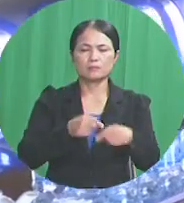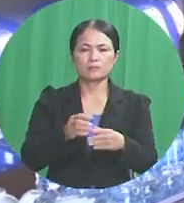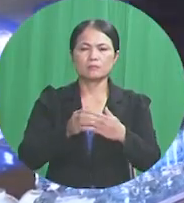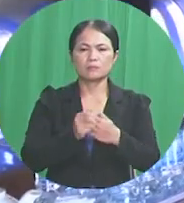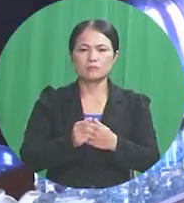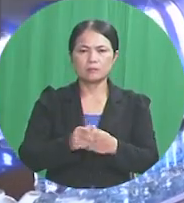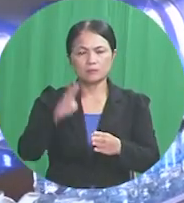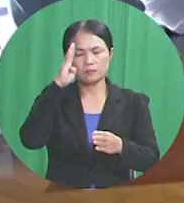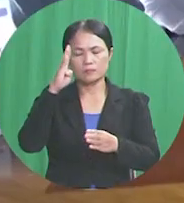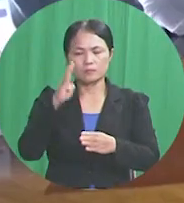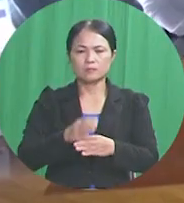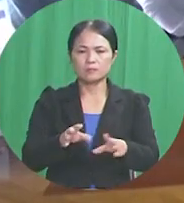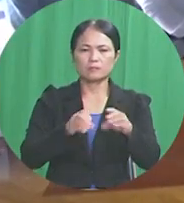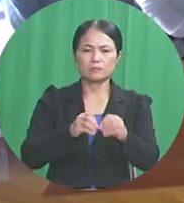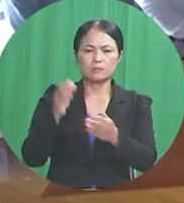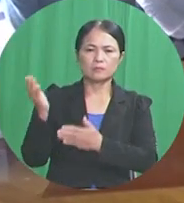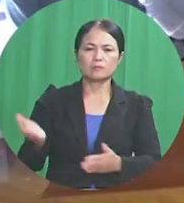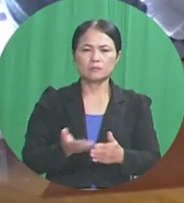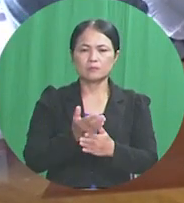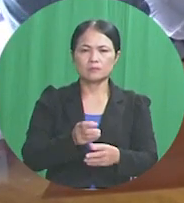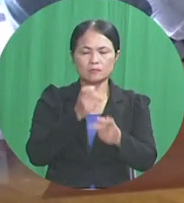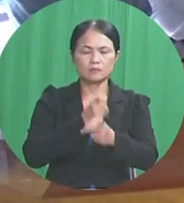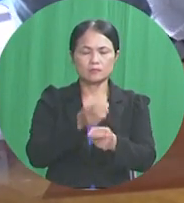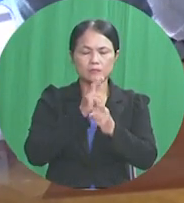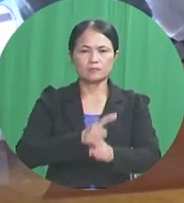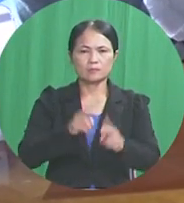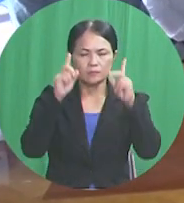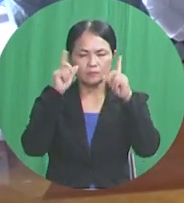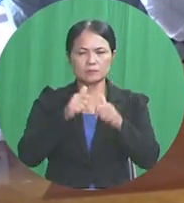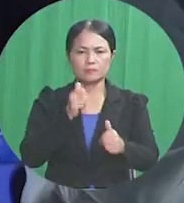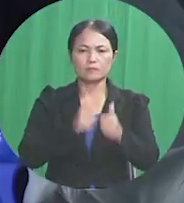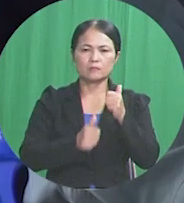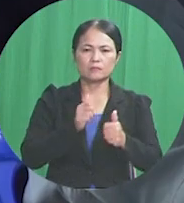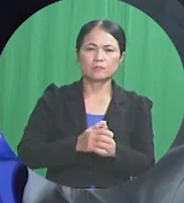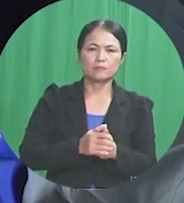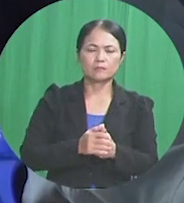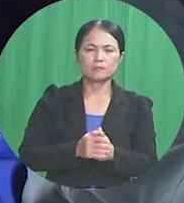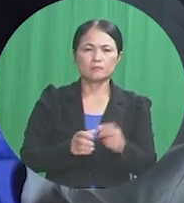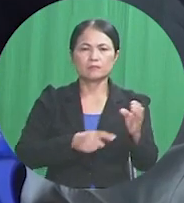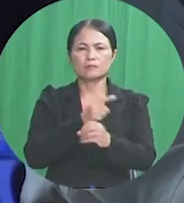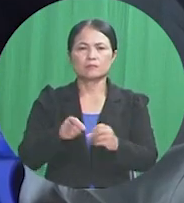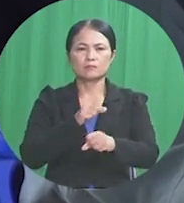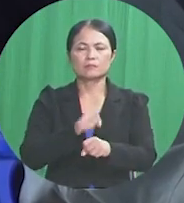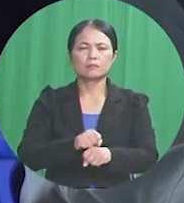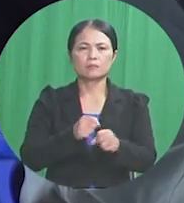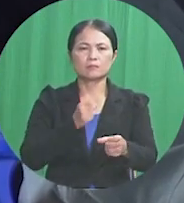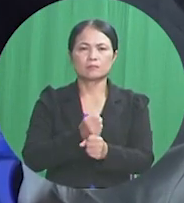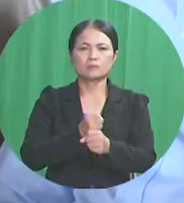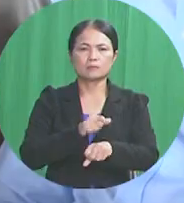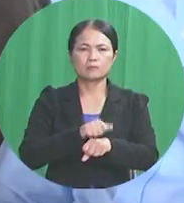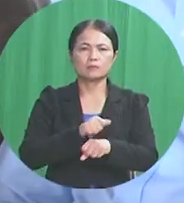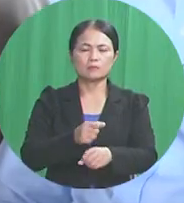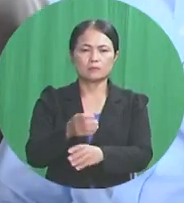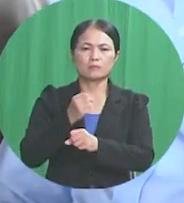น้อมบัญชีตัวบานตัวสวากุมนังกรุบรีกาจูนอายุดำรัฐมนตรีอันปีกลางยีจัดใจเพื่อเกิดดอกกอง